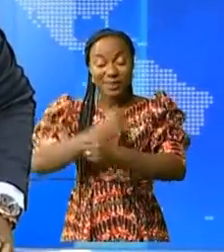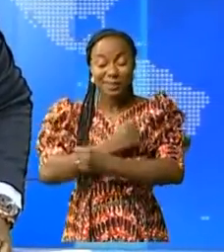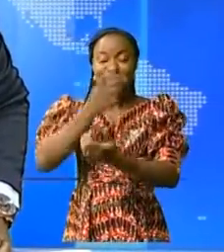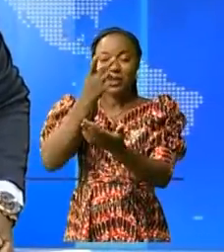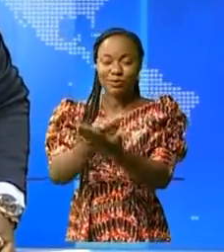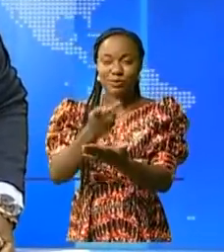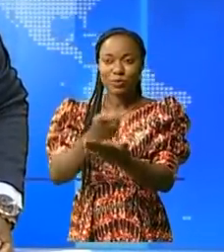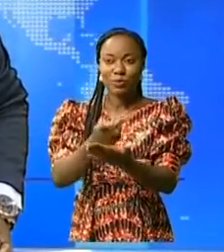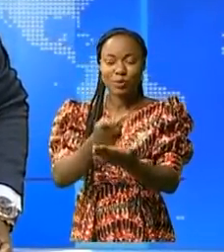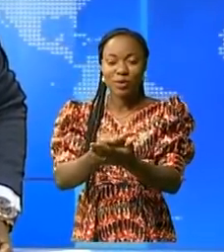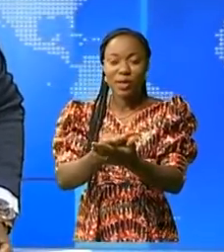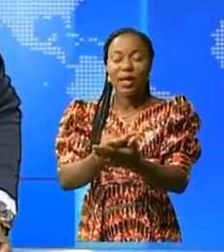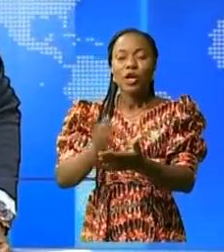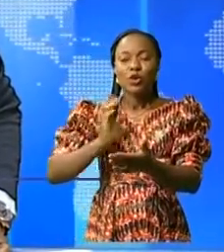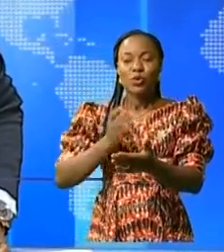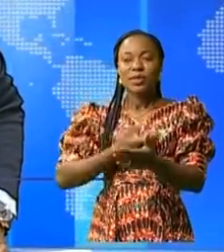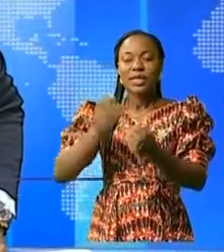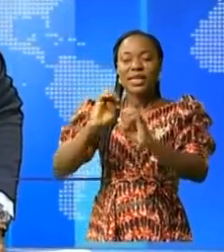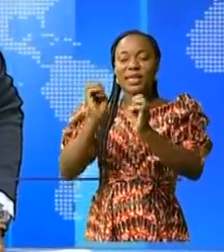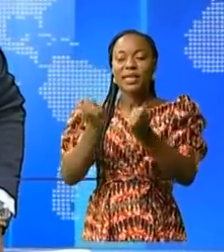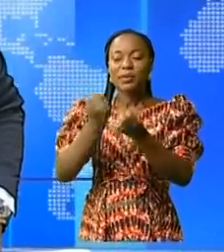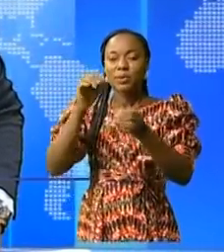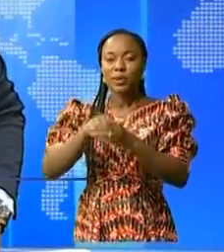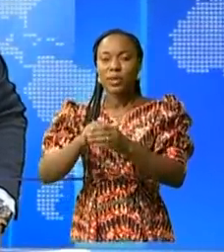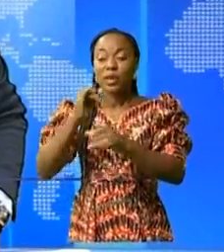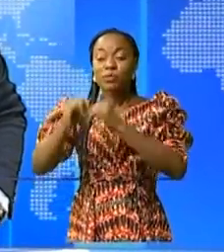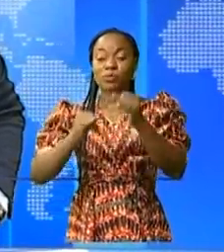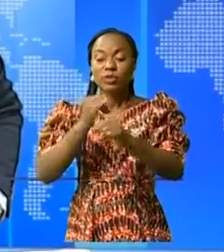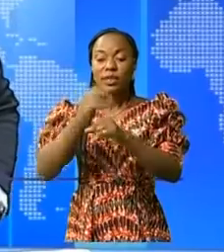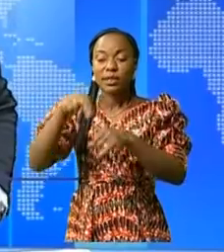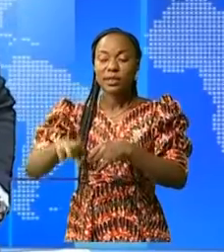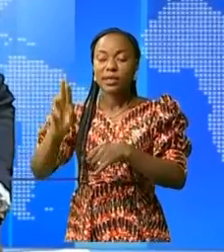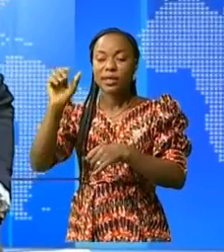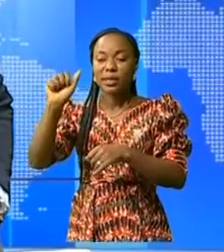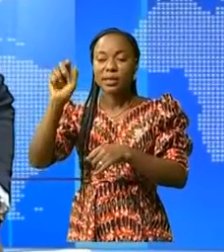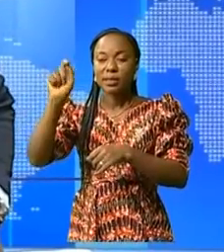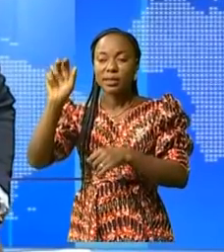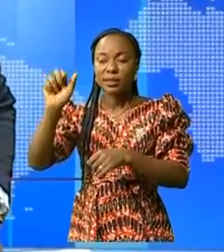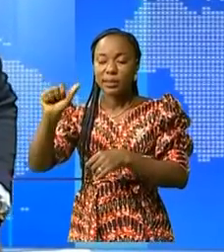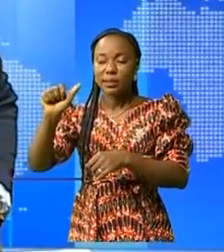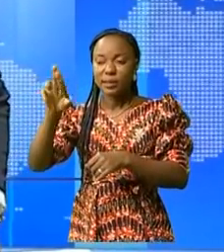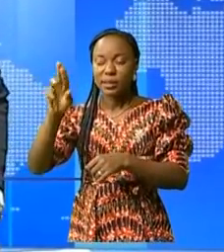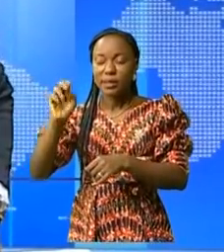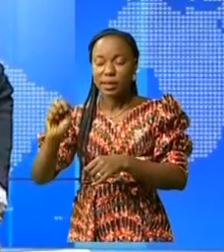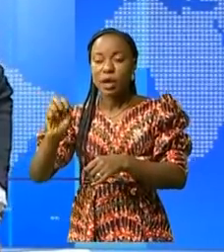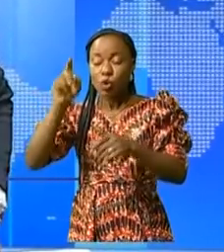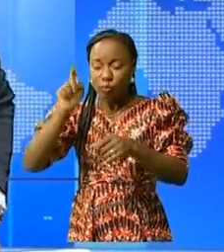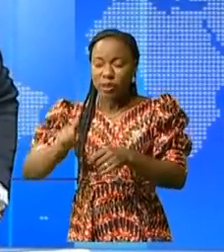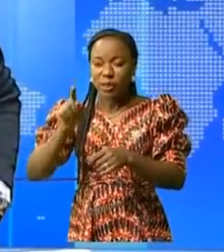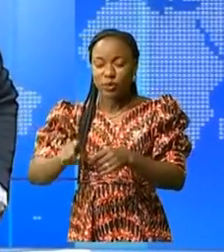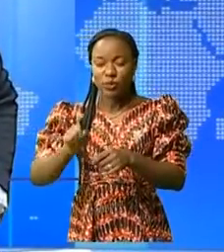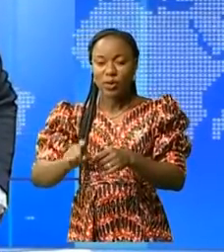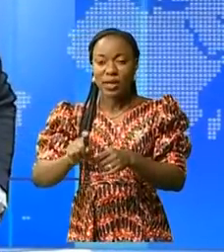la qualification des léopards de rd 6 au mondial qatar 2022 est un défi que les congolais doivent relever le président